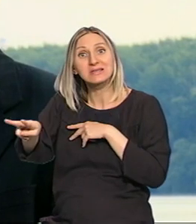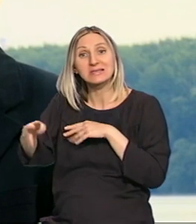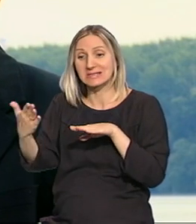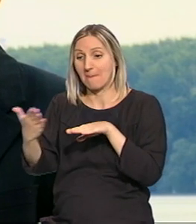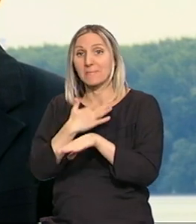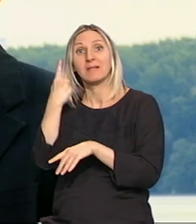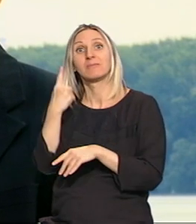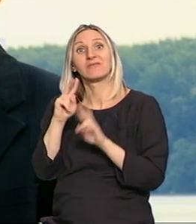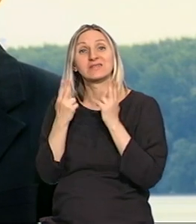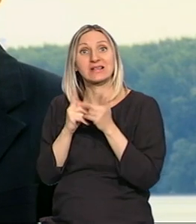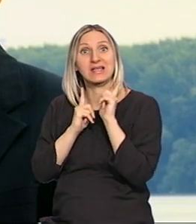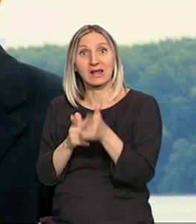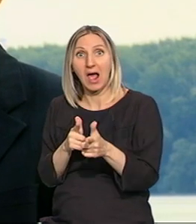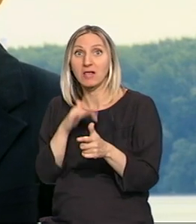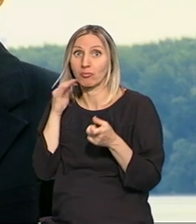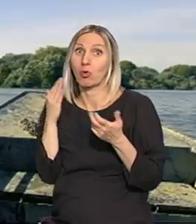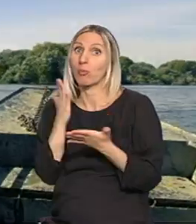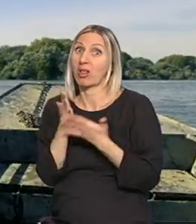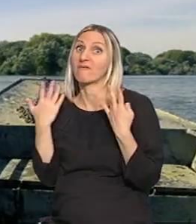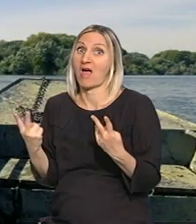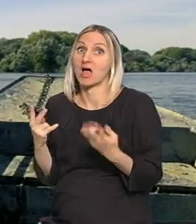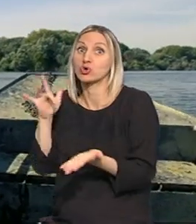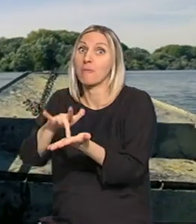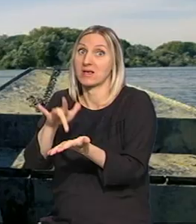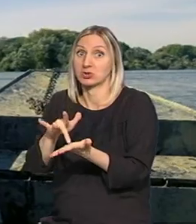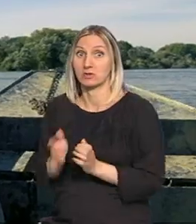rat, ono je dobilo još više na značaju.